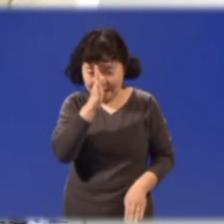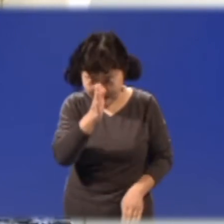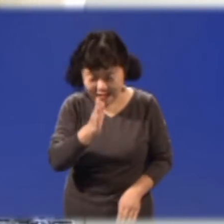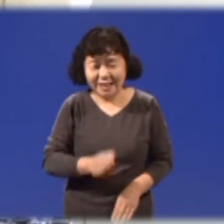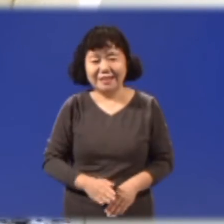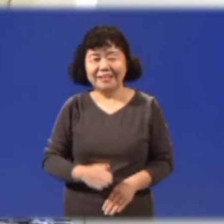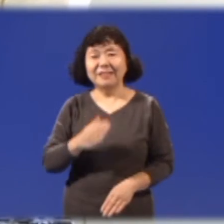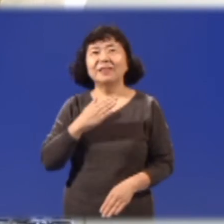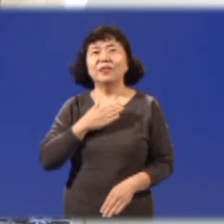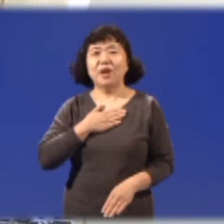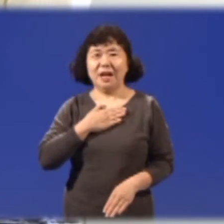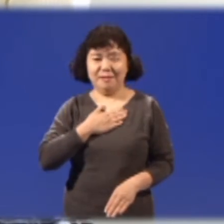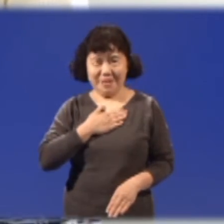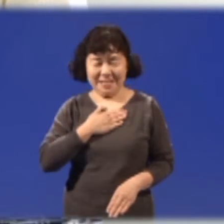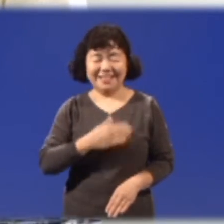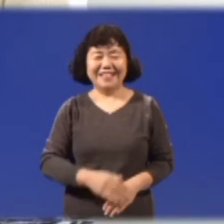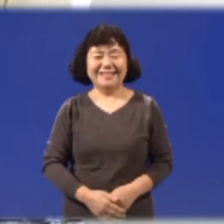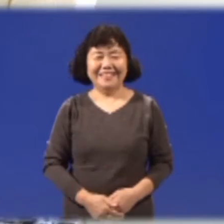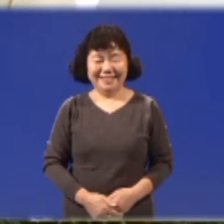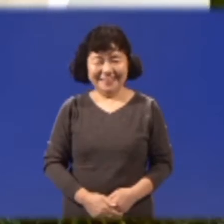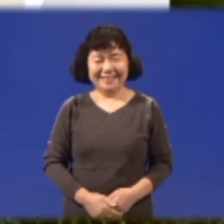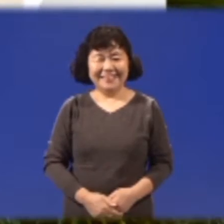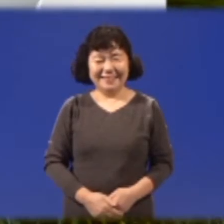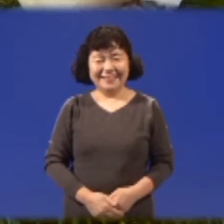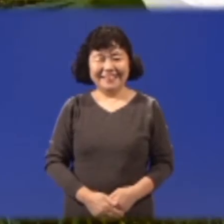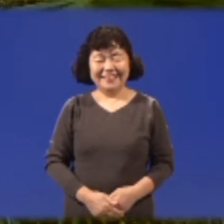。 はい、わかりました。